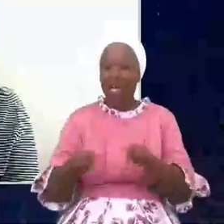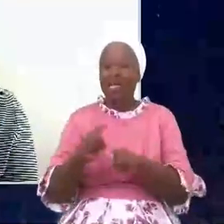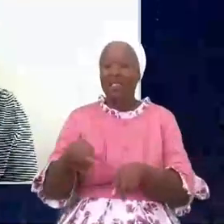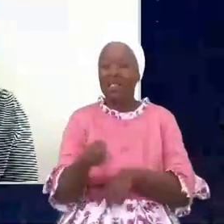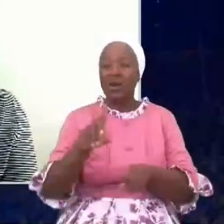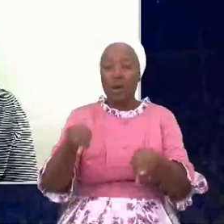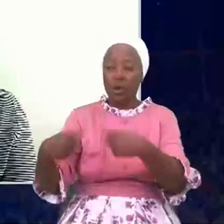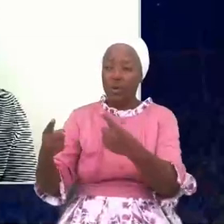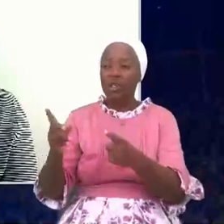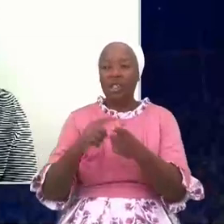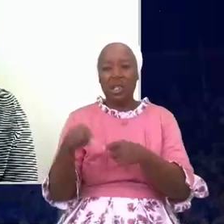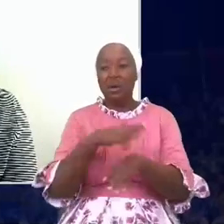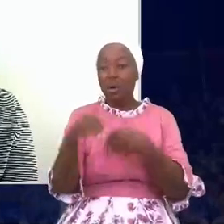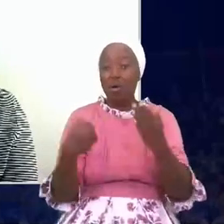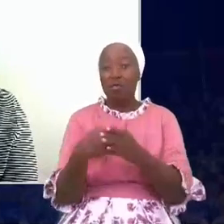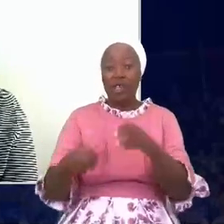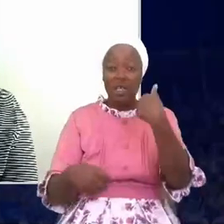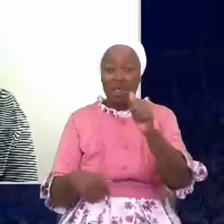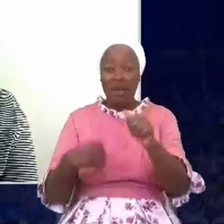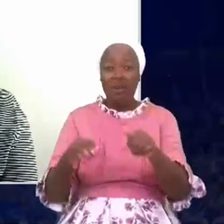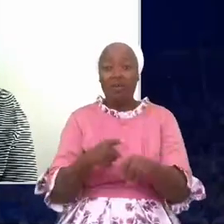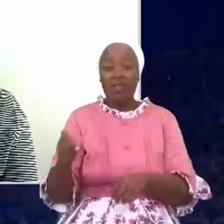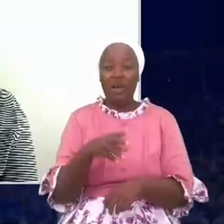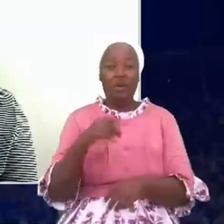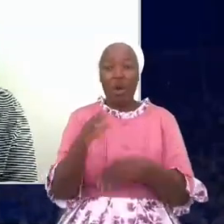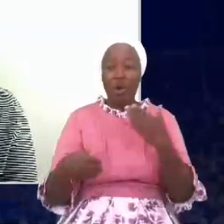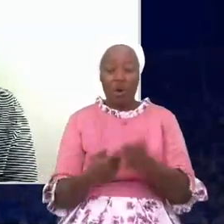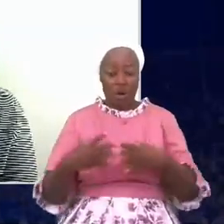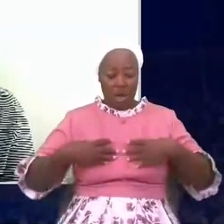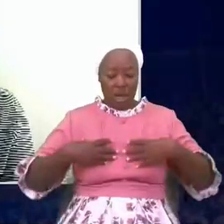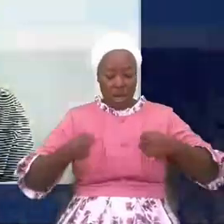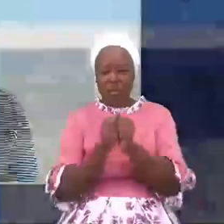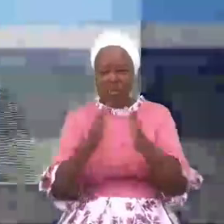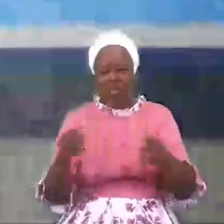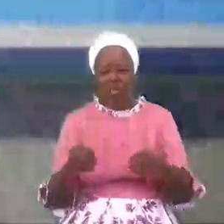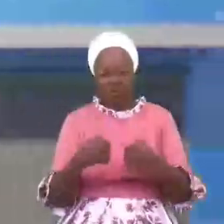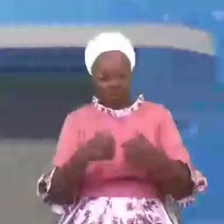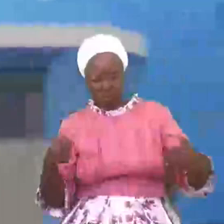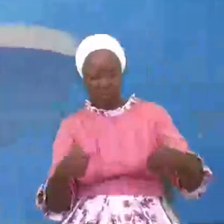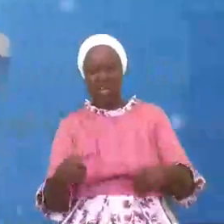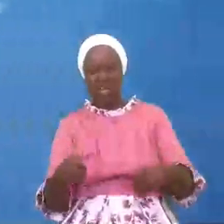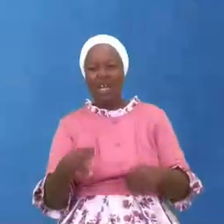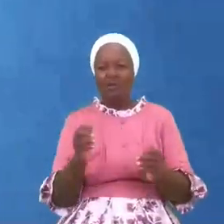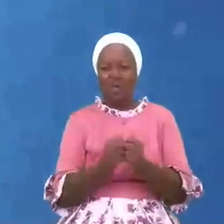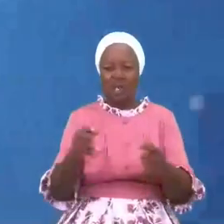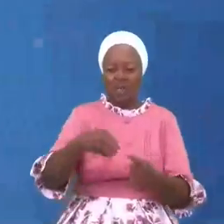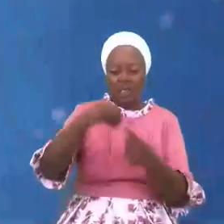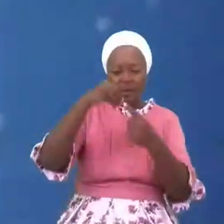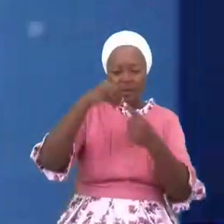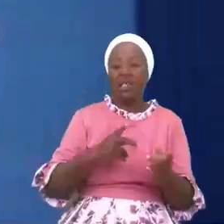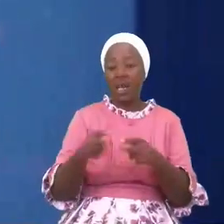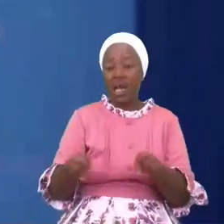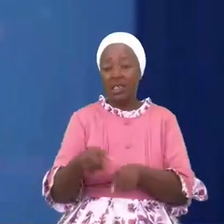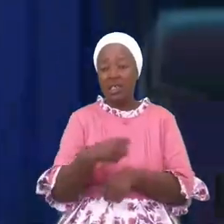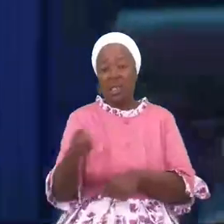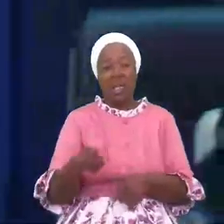tous guéris, les 10, 100%, sans exception. Et comme ils ont cru au rapport,